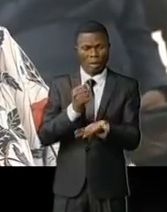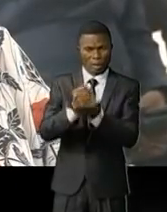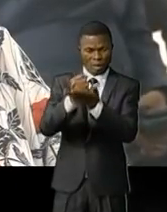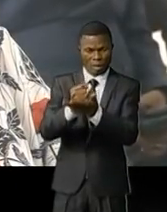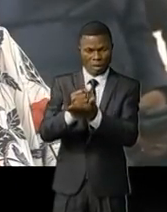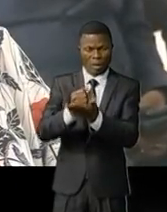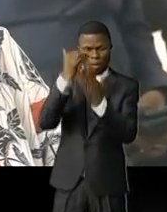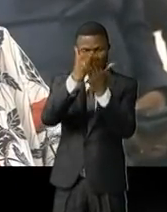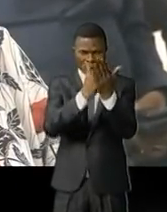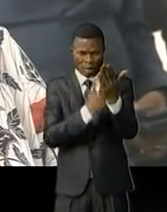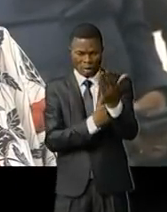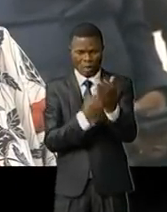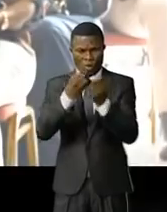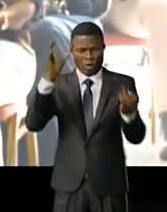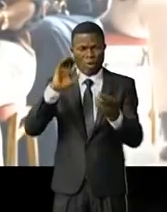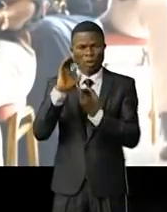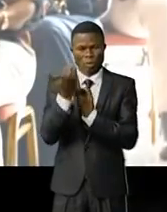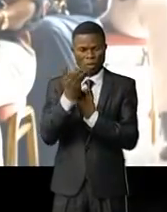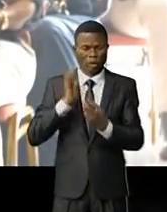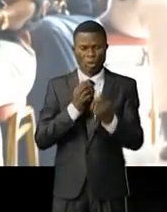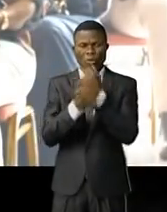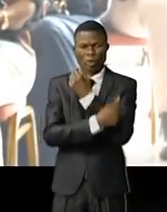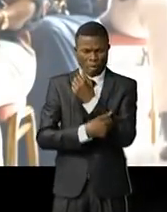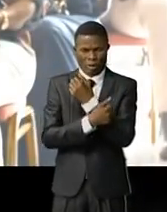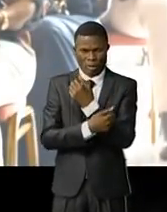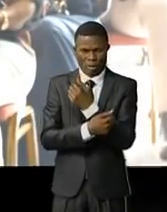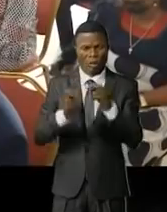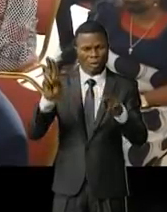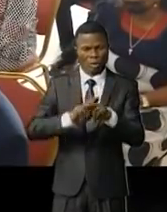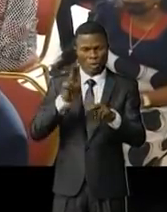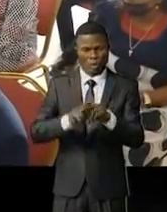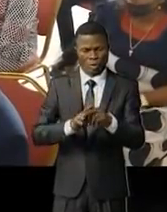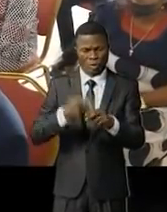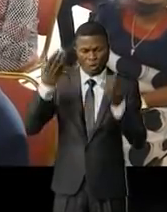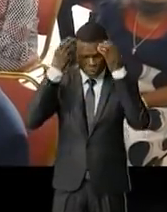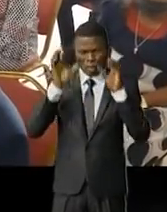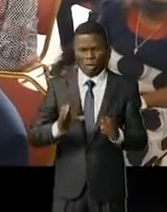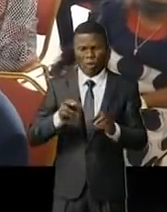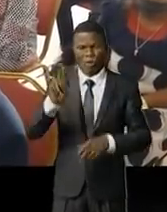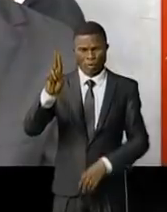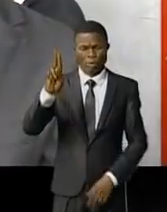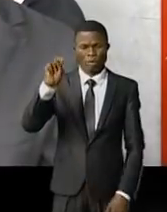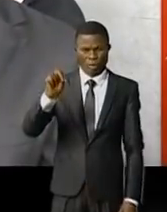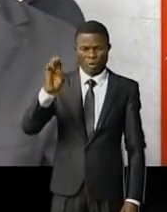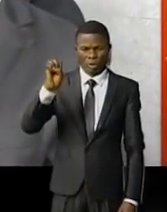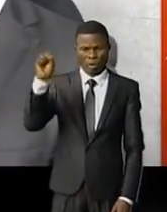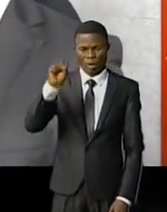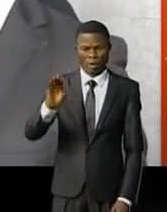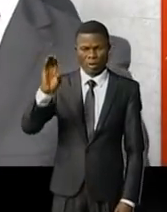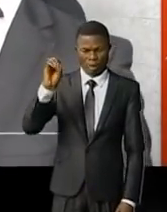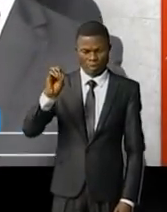de répertorier le patrimoine culturel de la RDC en application de la convention de l'UNESCO. La RDC a